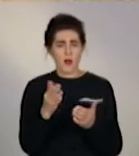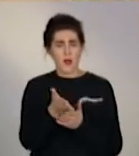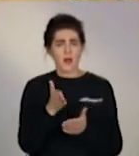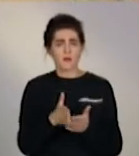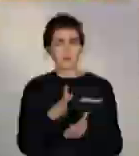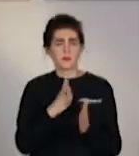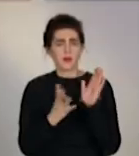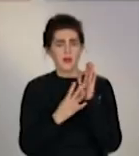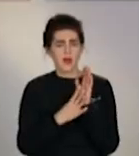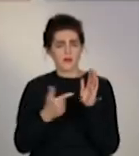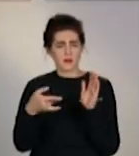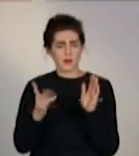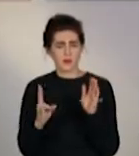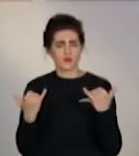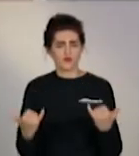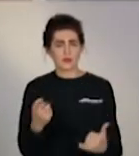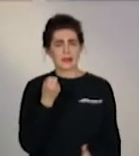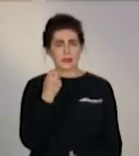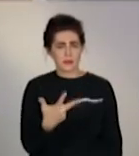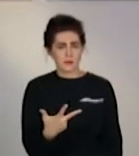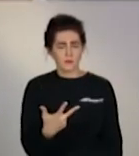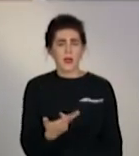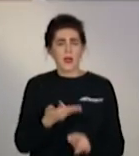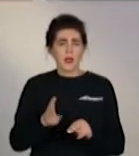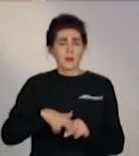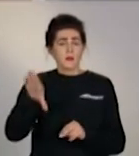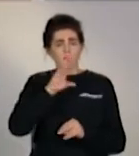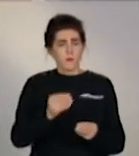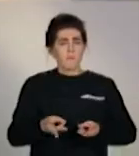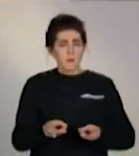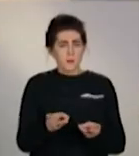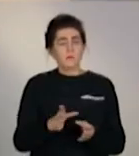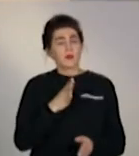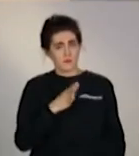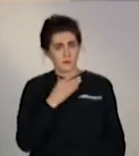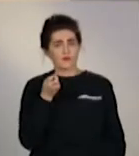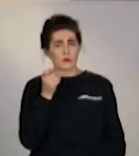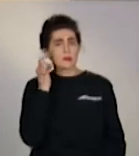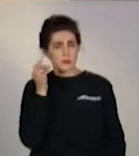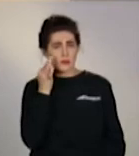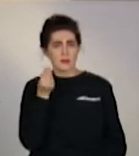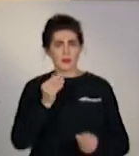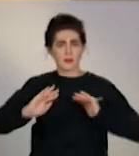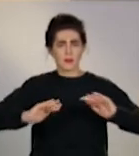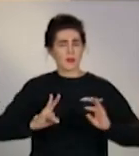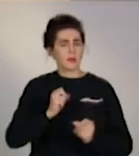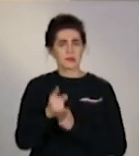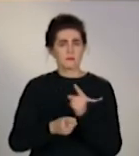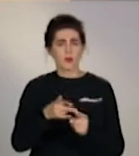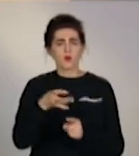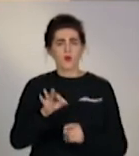просили 9 гривень, то зараз 13. Деякі пекарні вдаються і до хитрощів. Цінники не змінюють, натомість